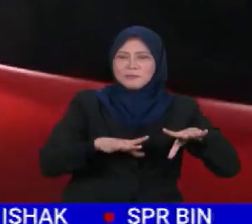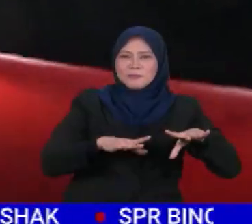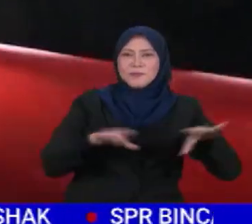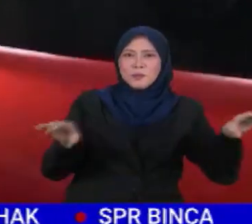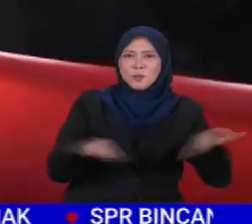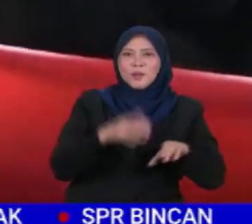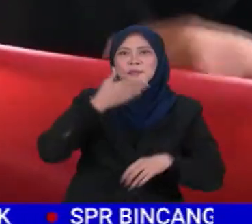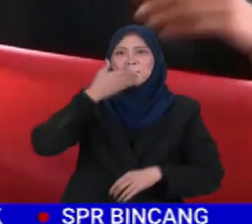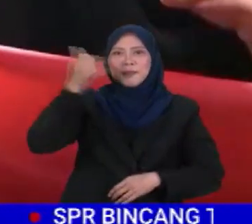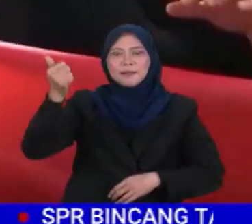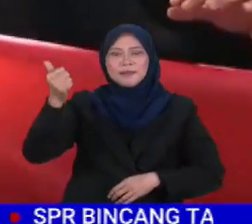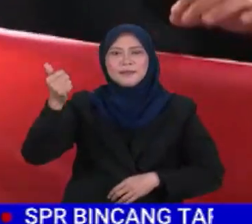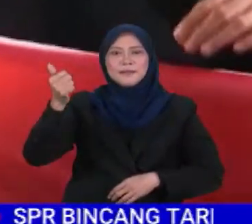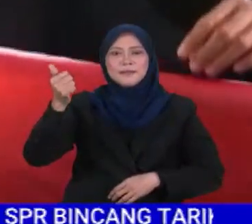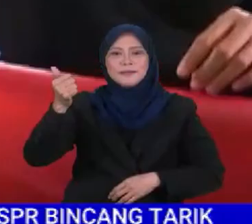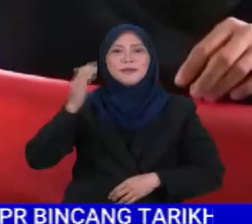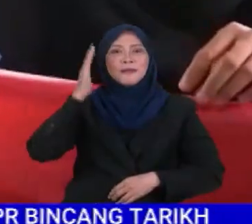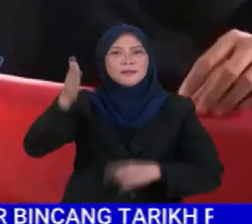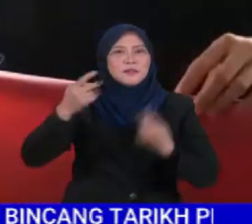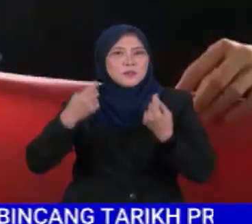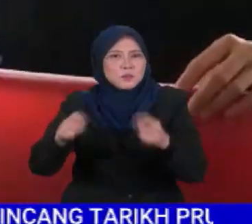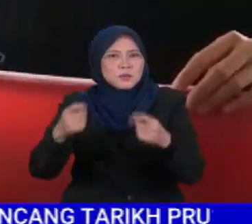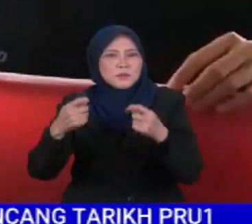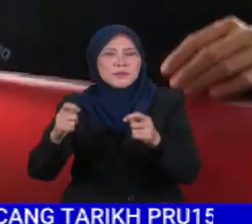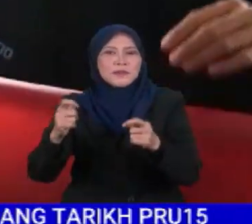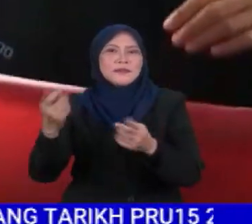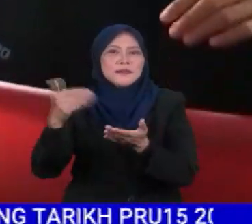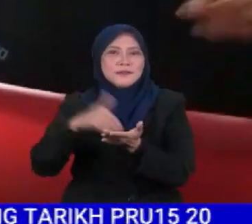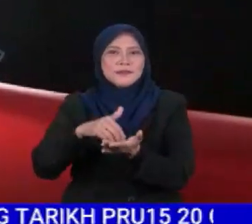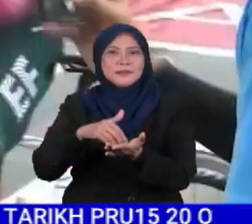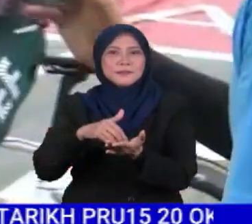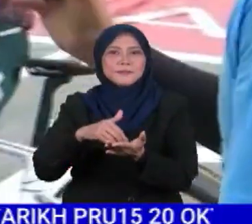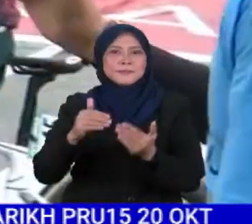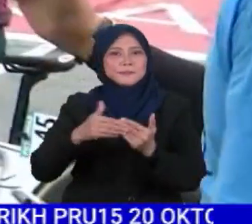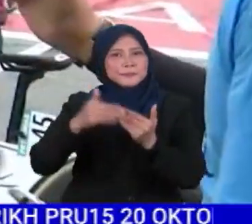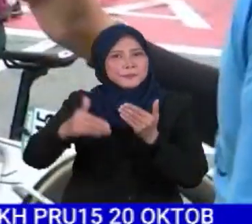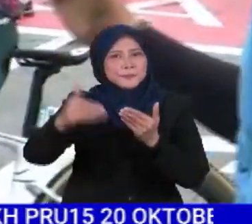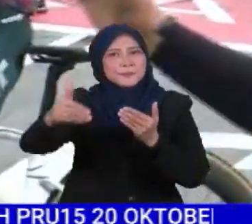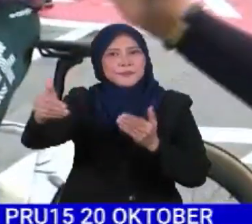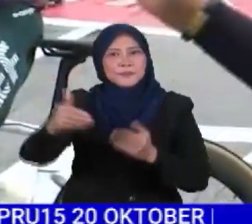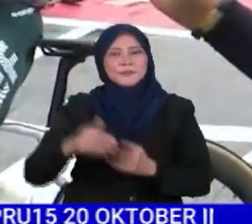terbaik. Jadi memang akan cuba lagi dah. Ada hari-hari yang seterusnya.